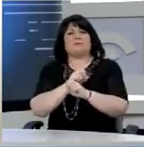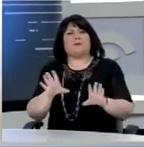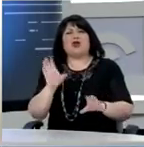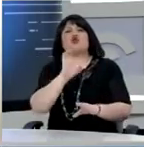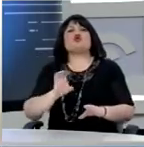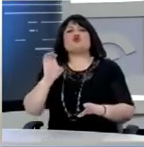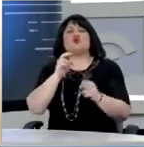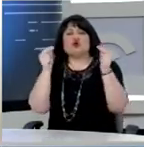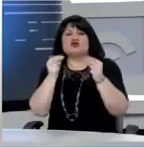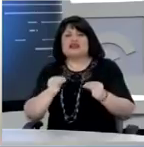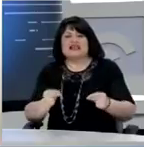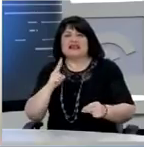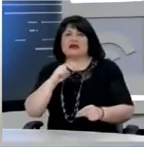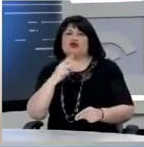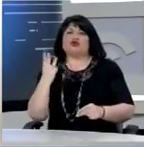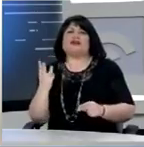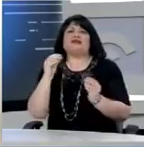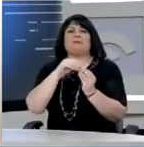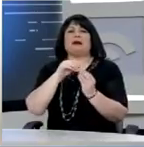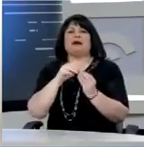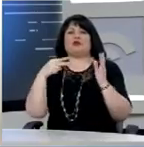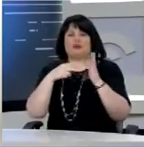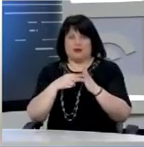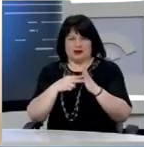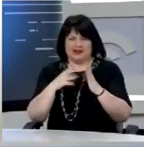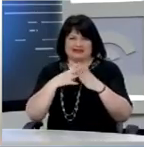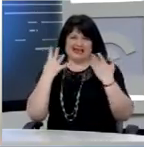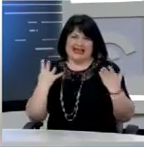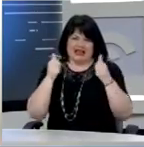Eurostat? 23 Απριλίου του 2019.